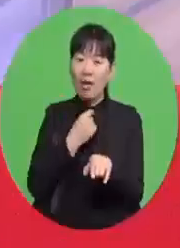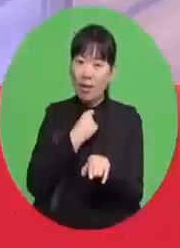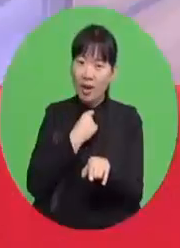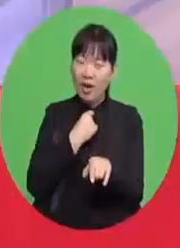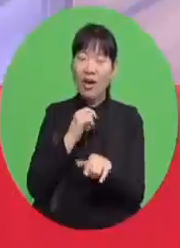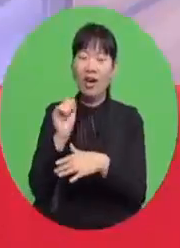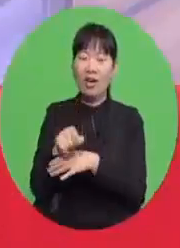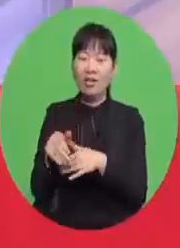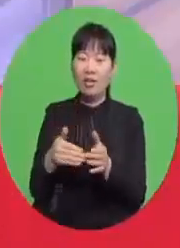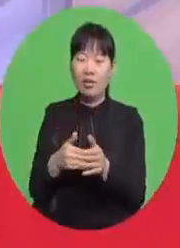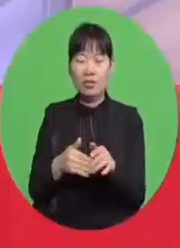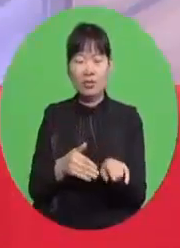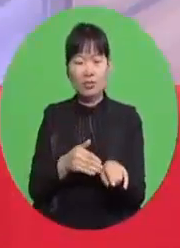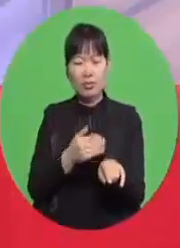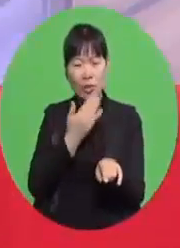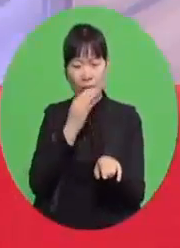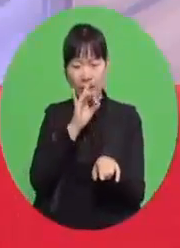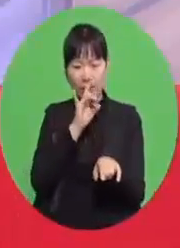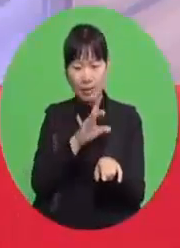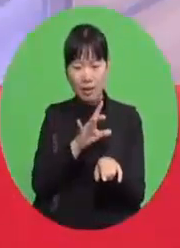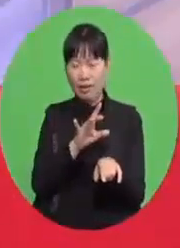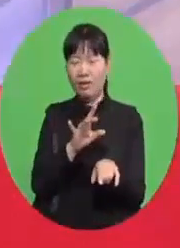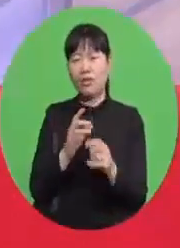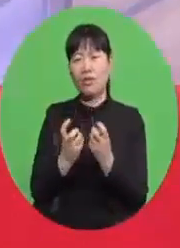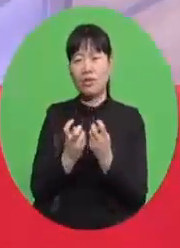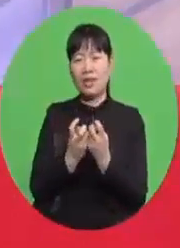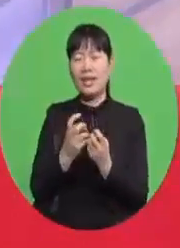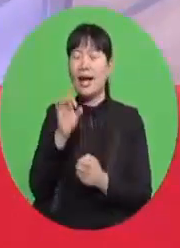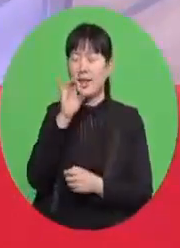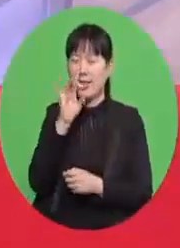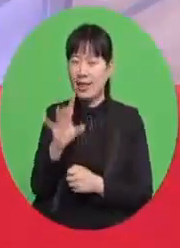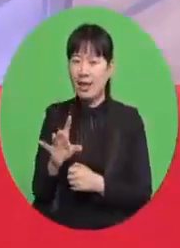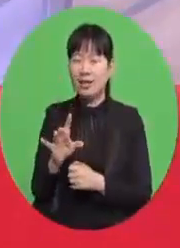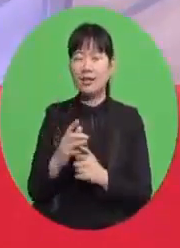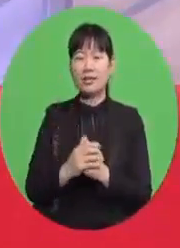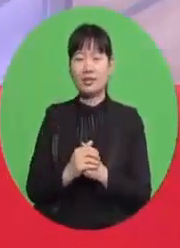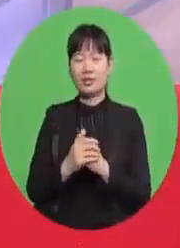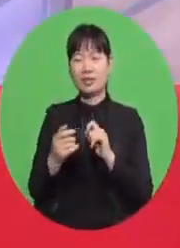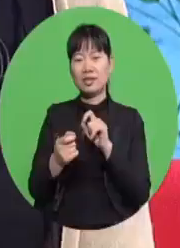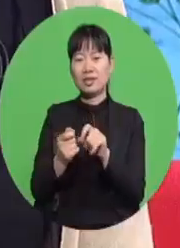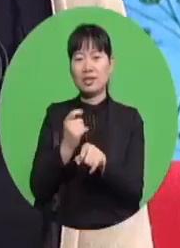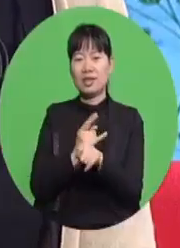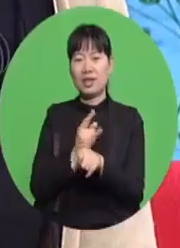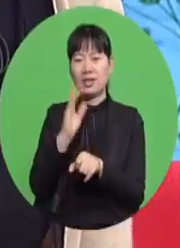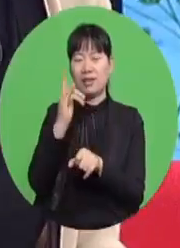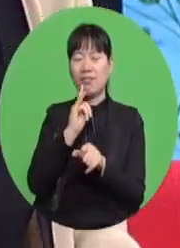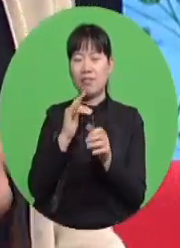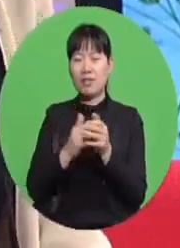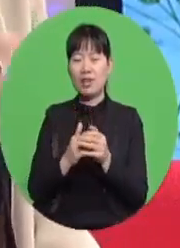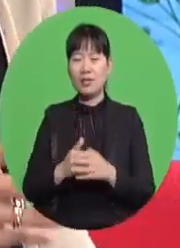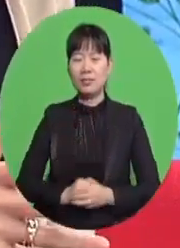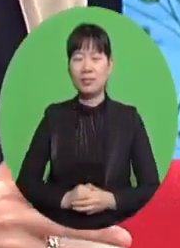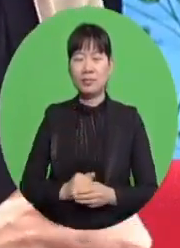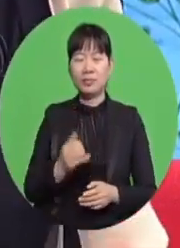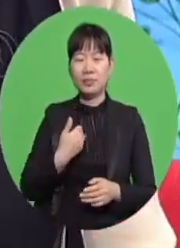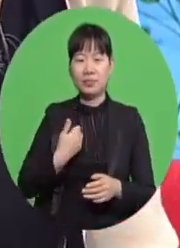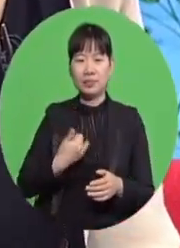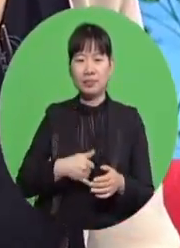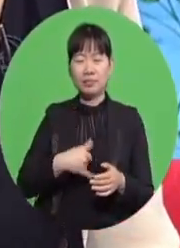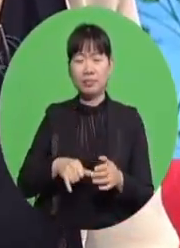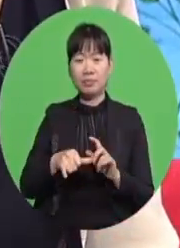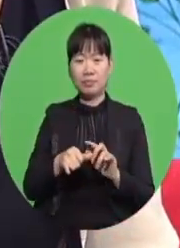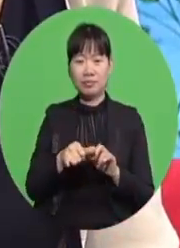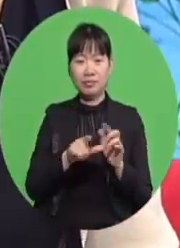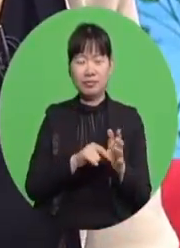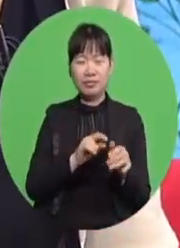하고 들어주고 먹으면 안 되는 거면 아유 어떡하나 안 돼 이렇게 접근을 하셔야 네네. 된다라는 거죠. 아니 저는 아이가 막 징징거렸을 때